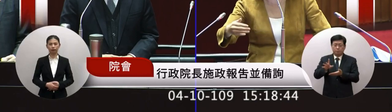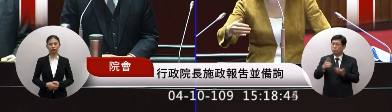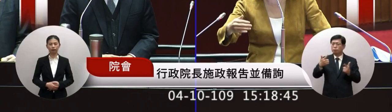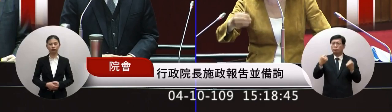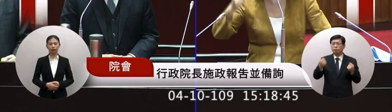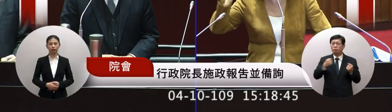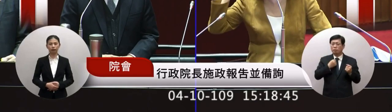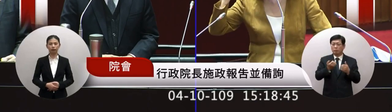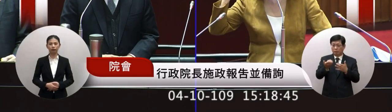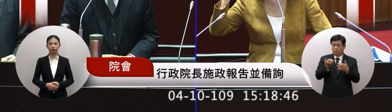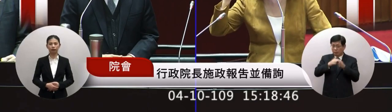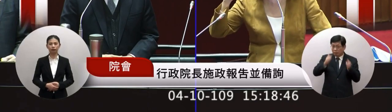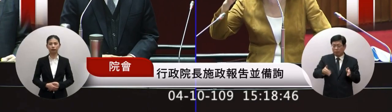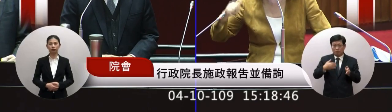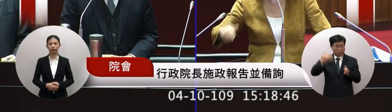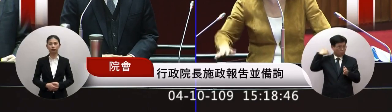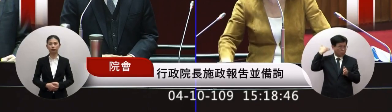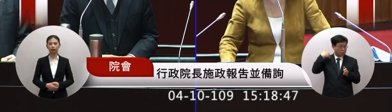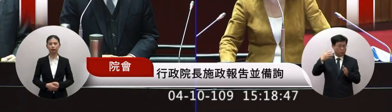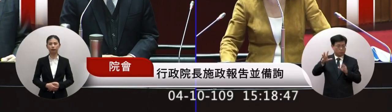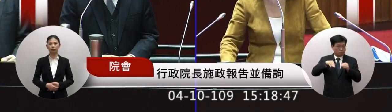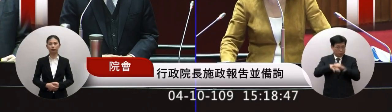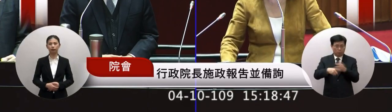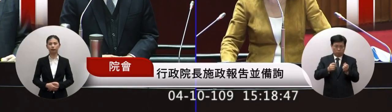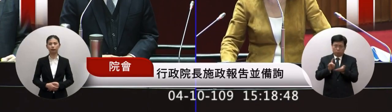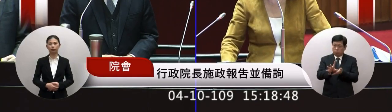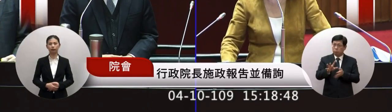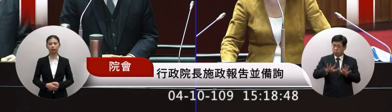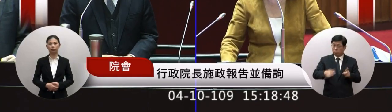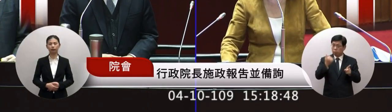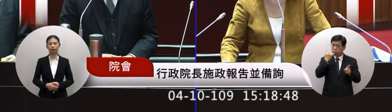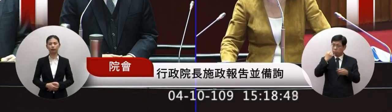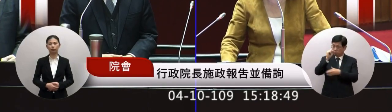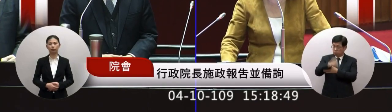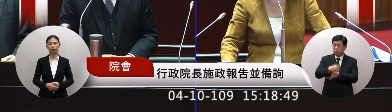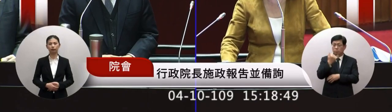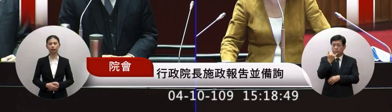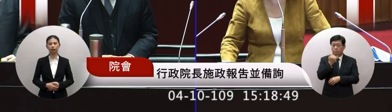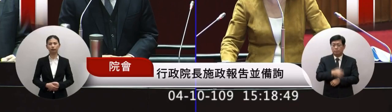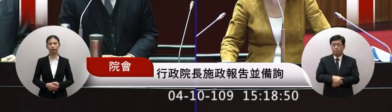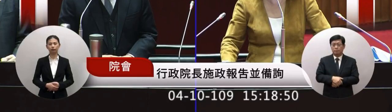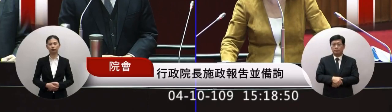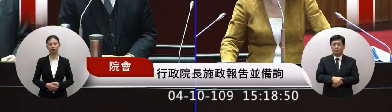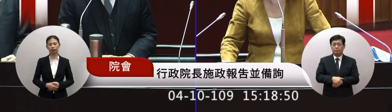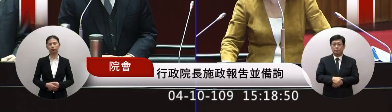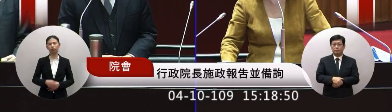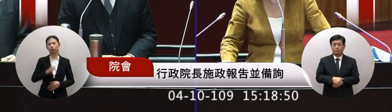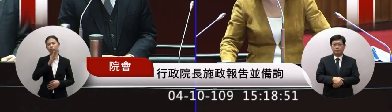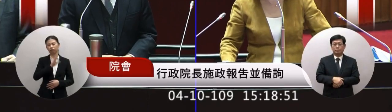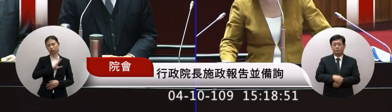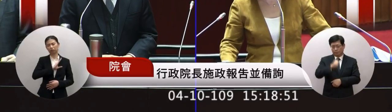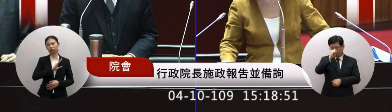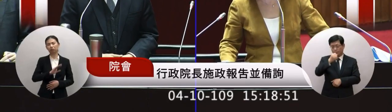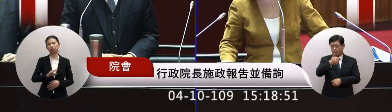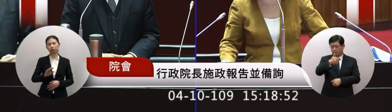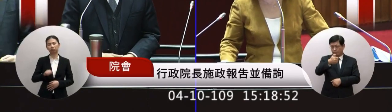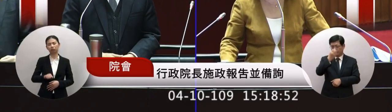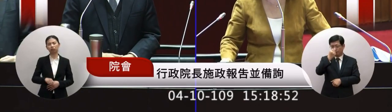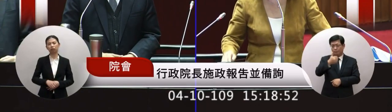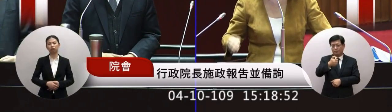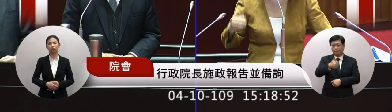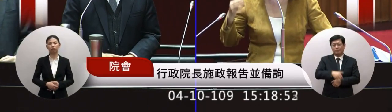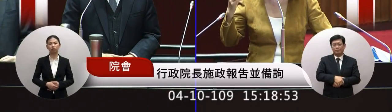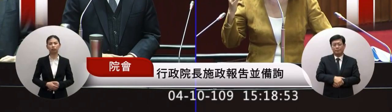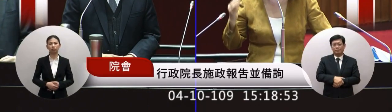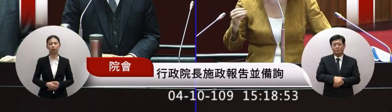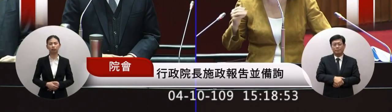在前台，也包括后台。院长今天可以给这样的一个承诺吗？ 这是应该的。 好，特别谢谢院长。好，我